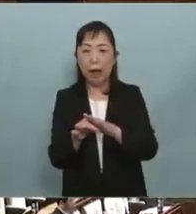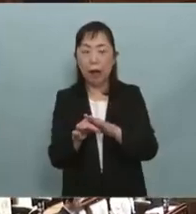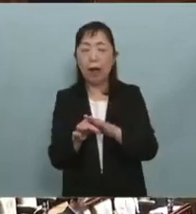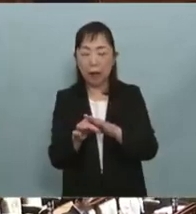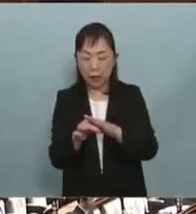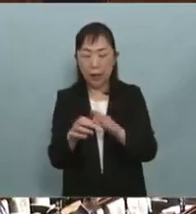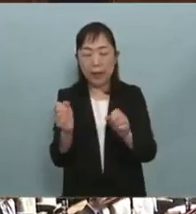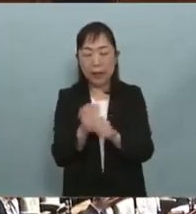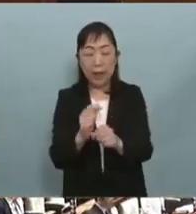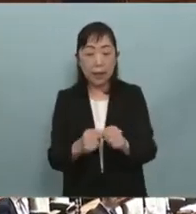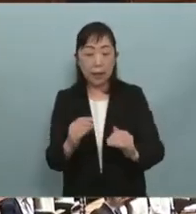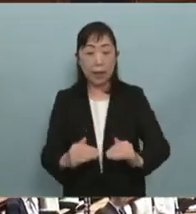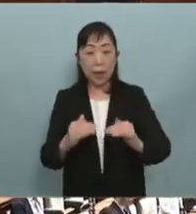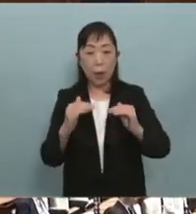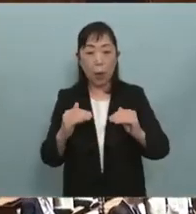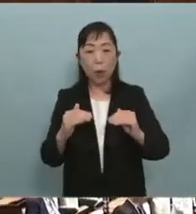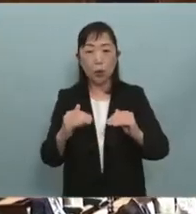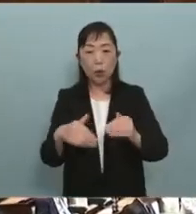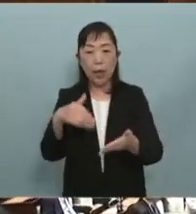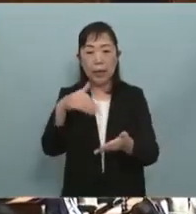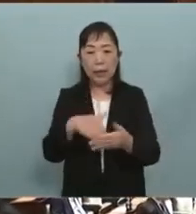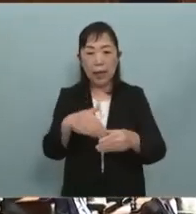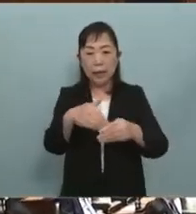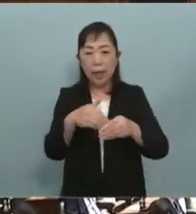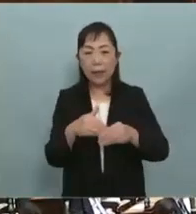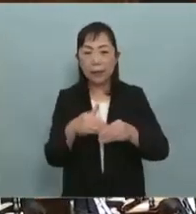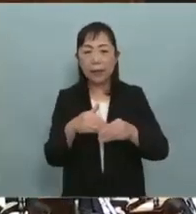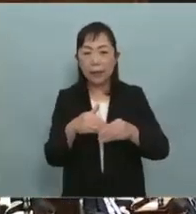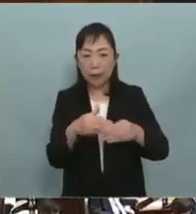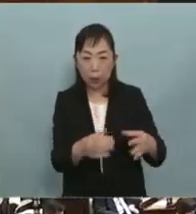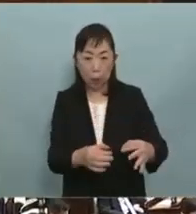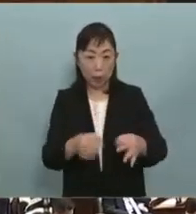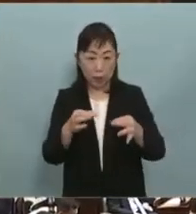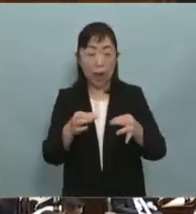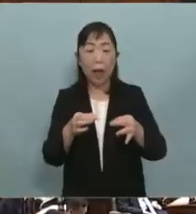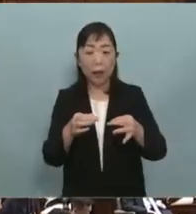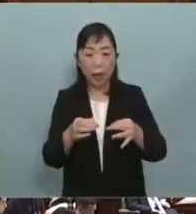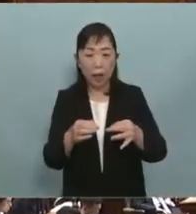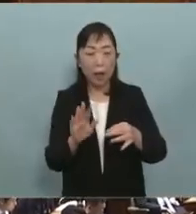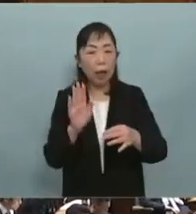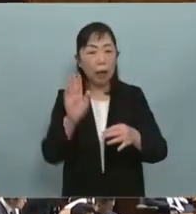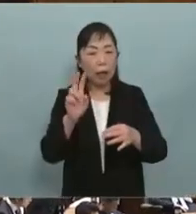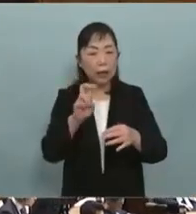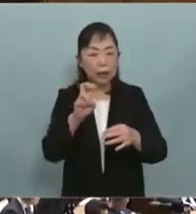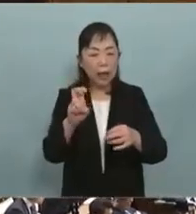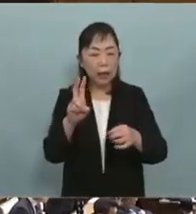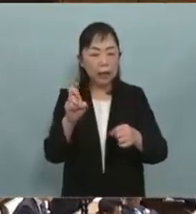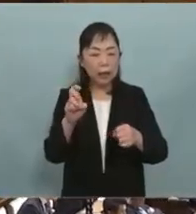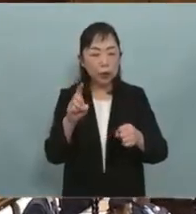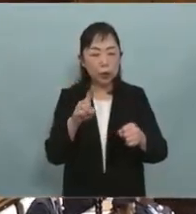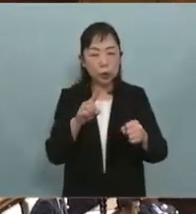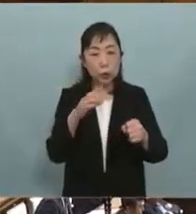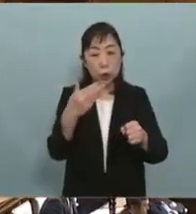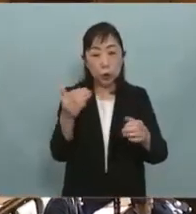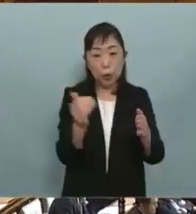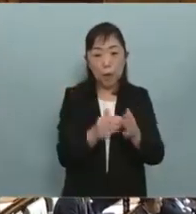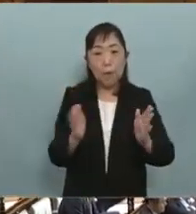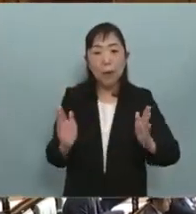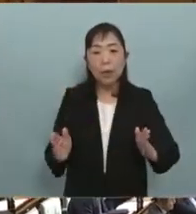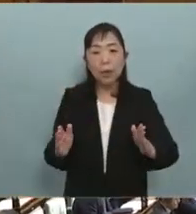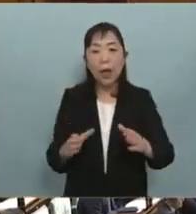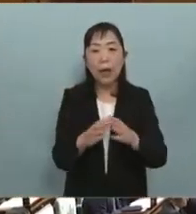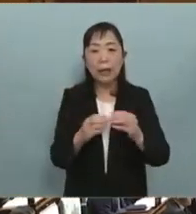支援により最低賃金を着実に引き上げ2020年代に全国平均